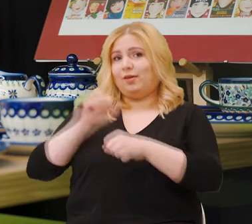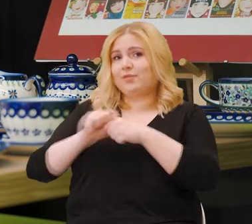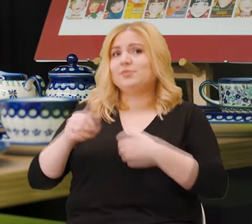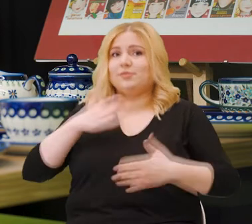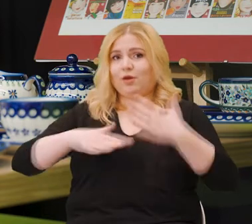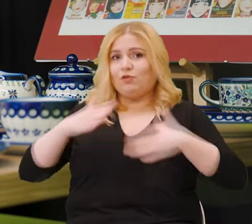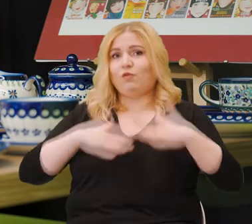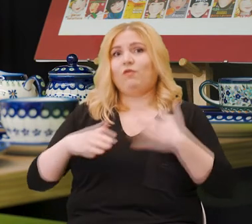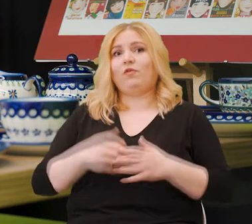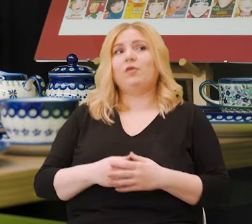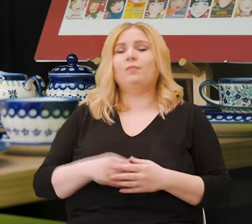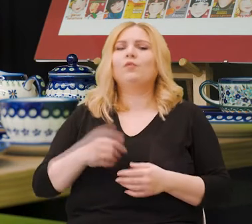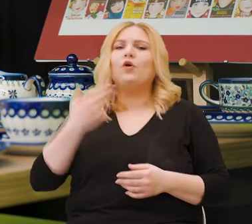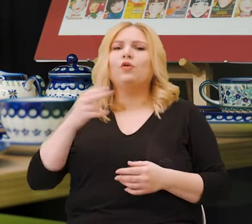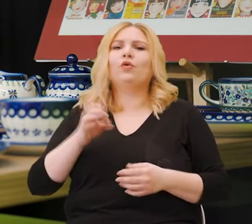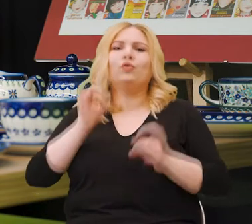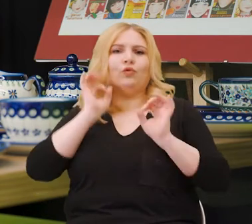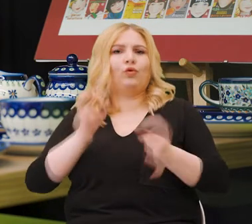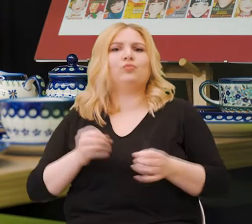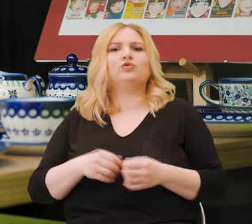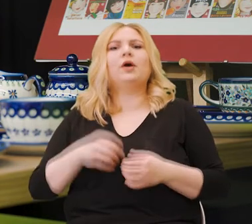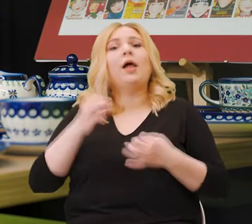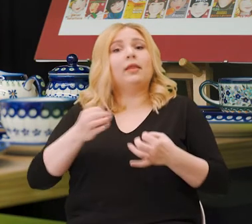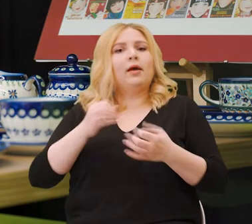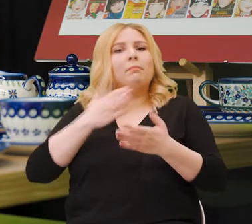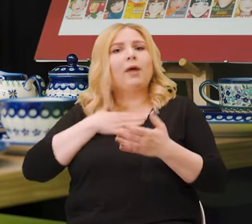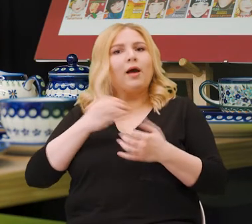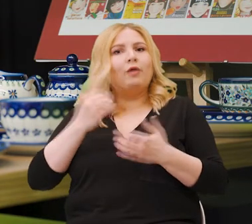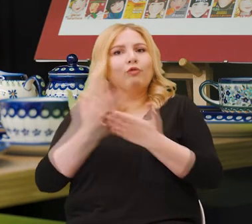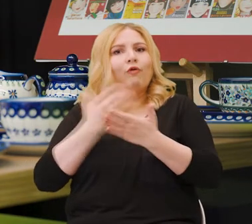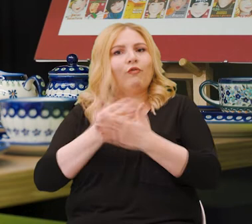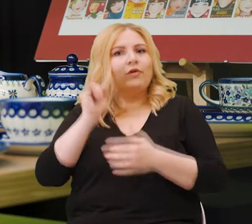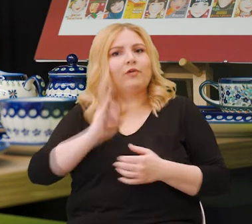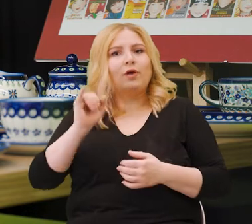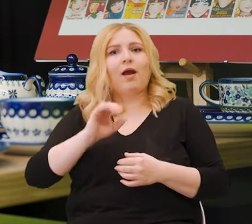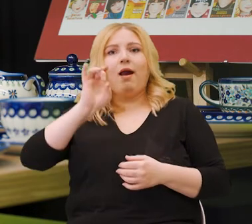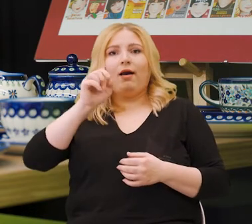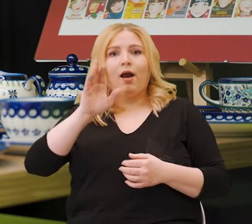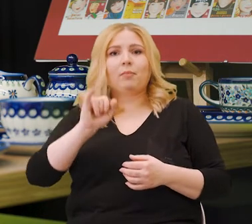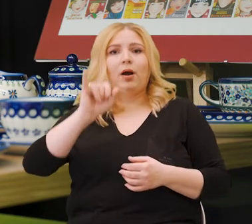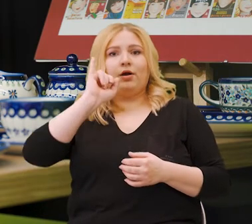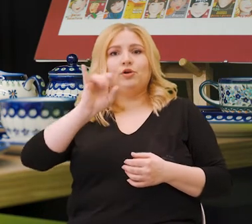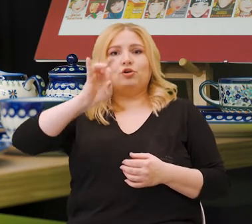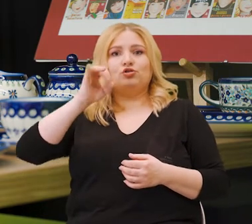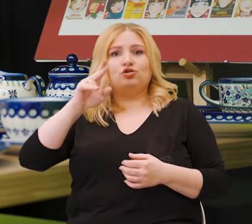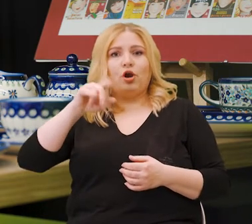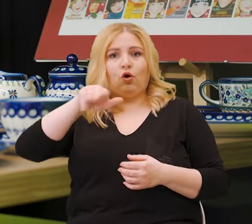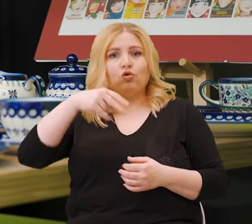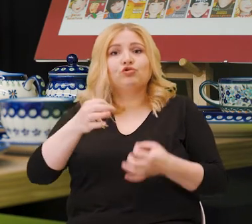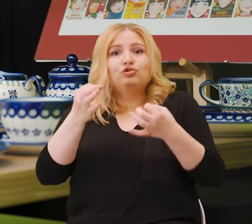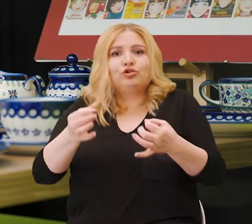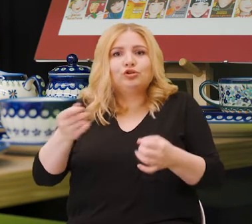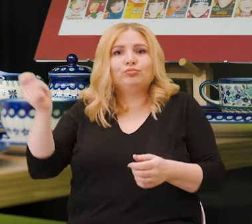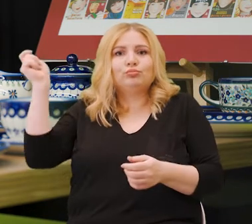się cieszysz. No dobrze, to teraz nowiny. Gaba i Grzegorz przyjechali dopiero dzisiaj,